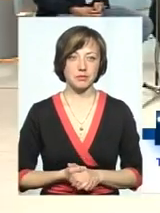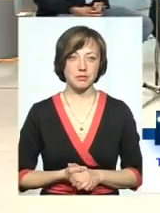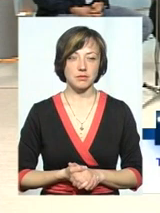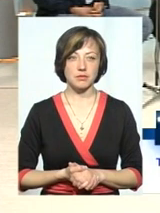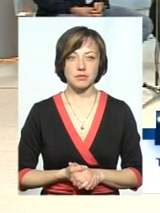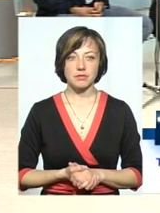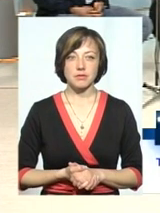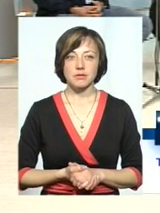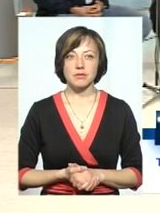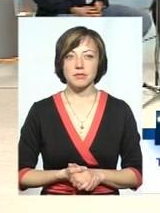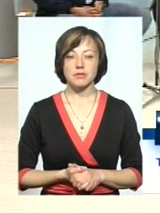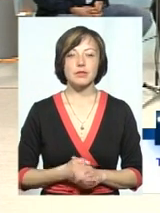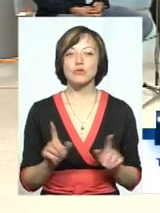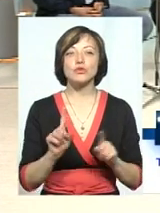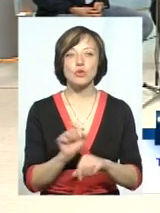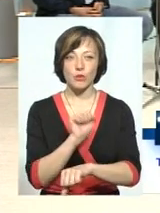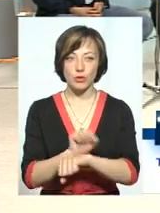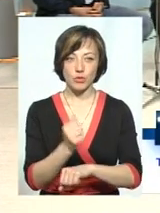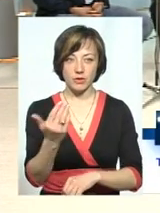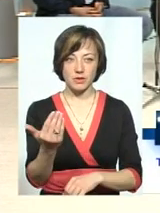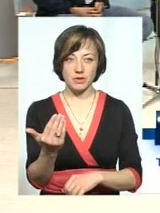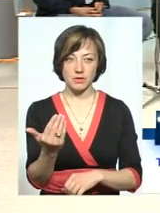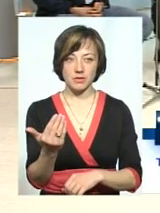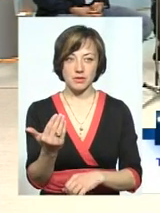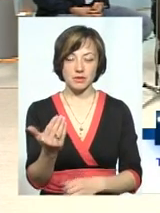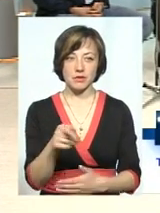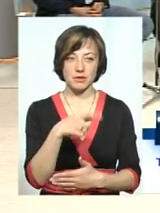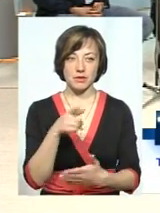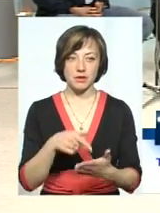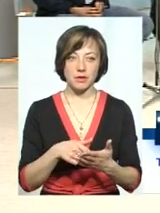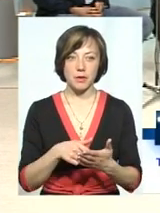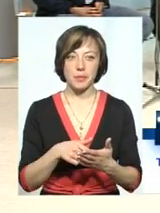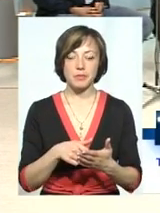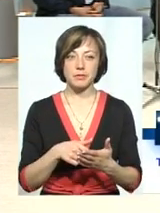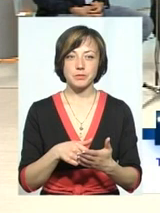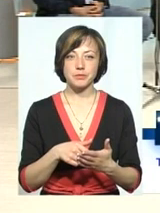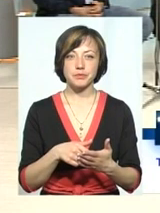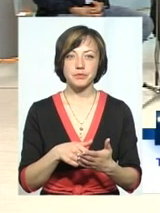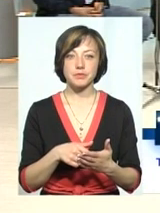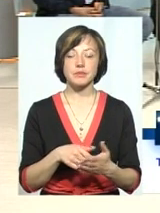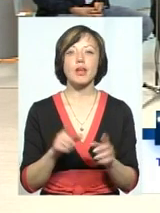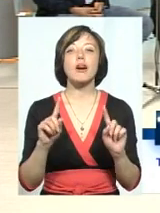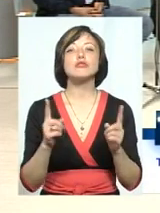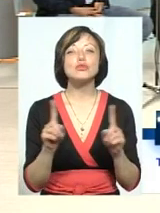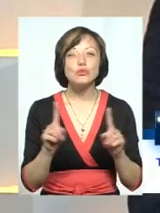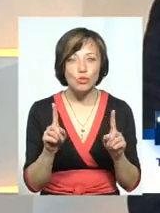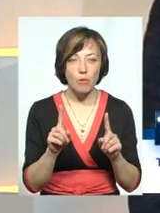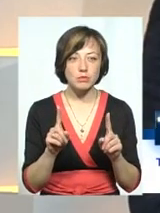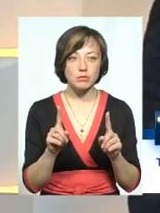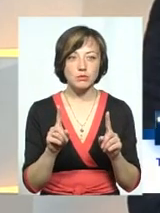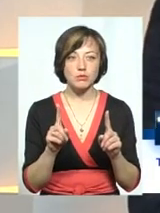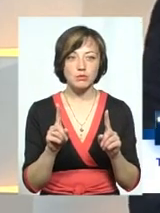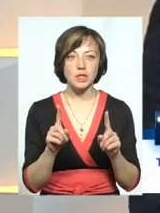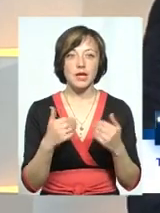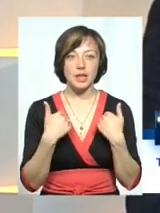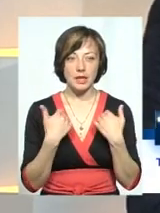Це до айтішників питання. Я вибачаюсь, а що саме вас блокує? Вже VPN включений. Чому Facebook блокує? Ну давайте так,